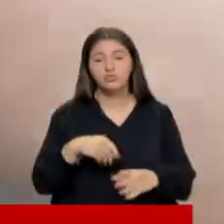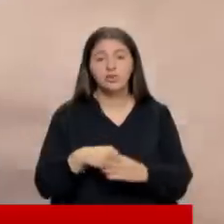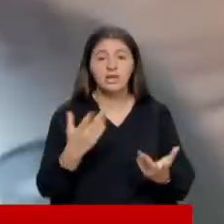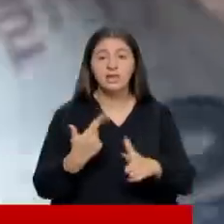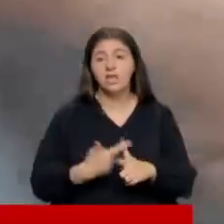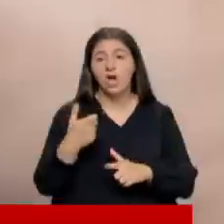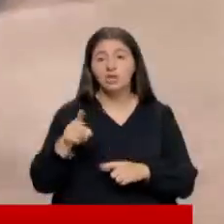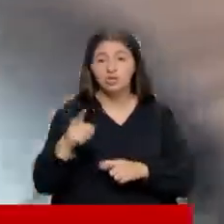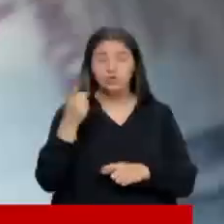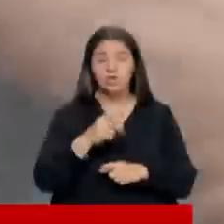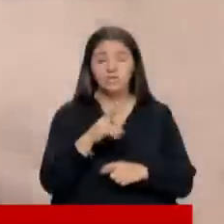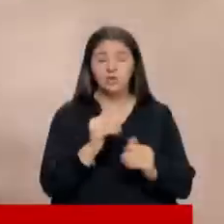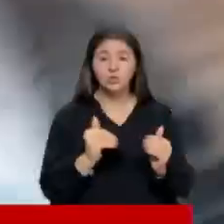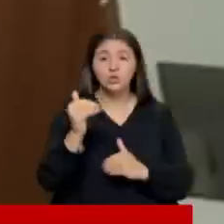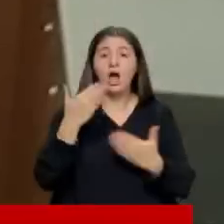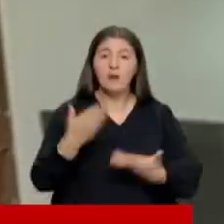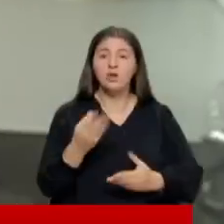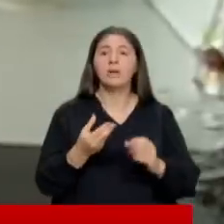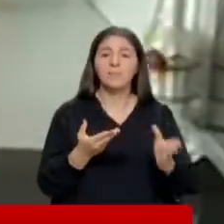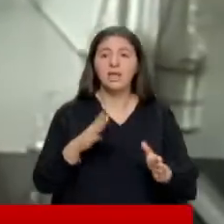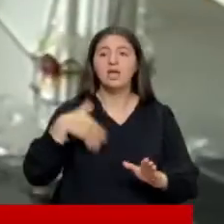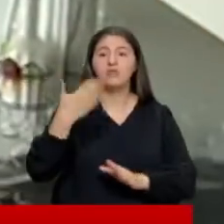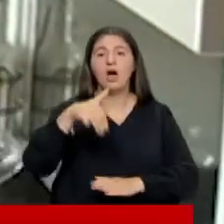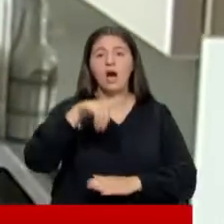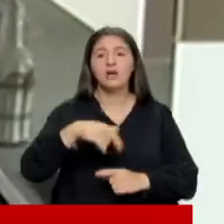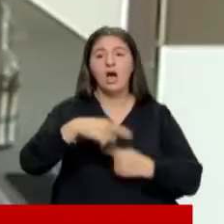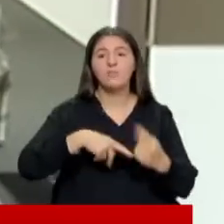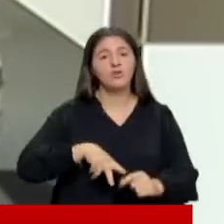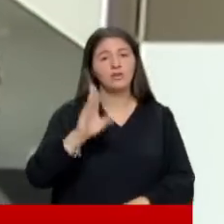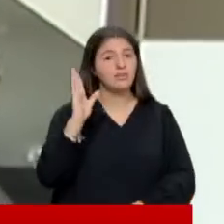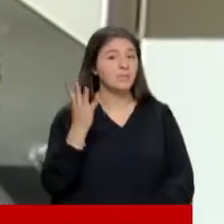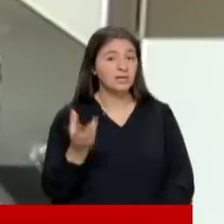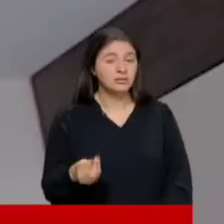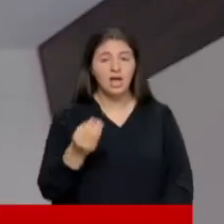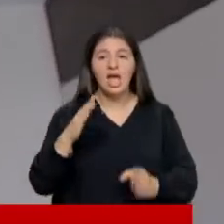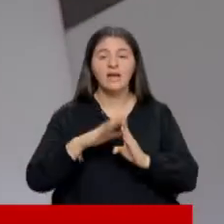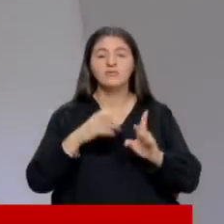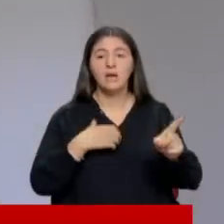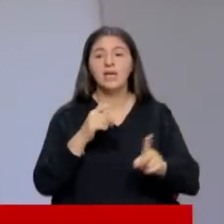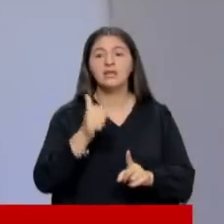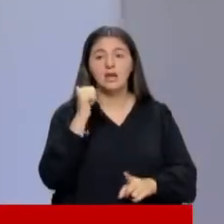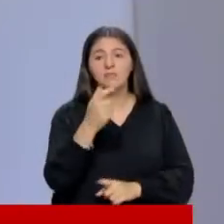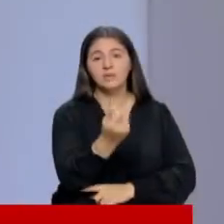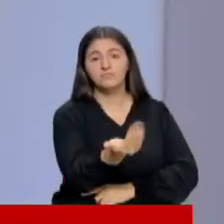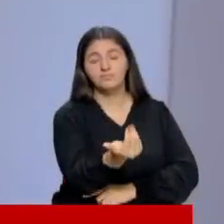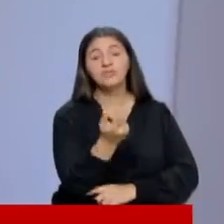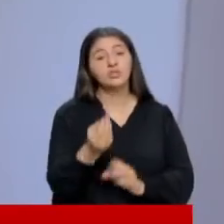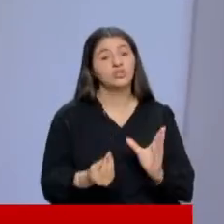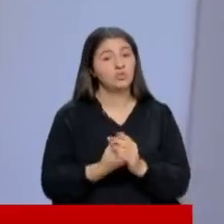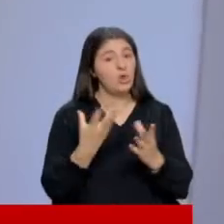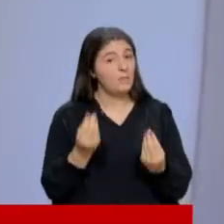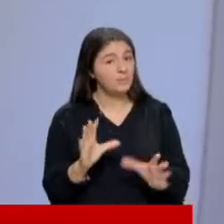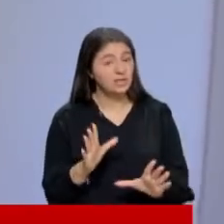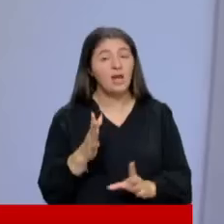yani kiracı %25'in üstünde razı olsa bile daha sonra hakkını arama yoluna gidebilir ev sahibine geriye dönük ödeme çıkabilir